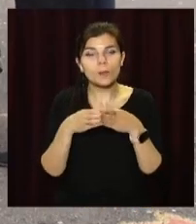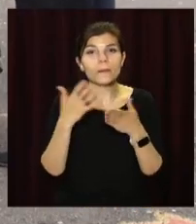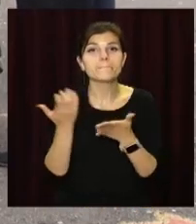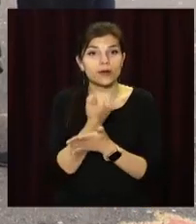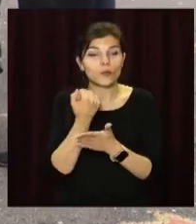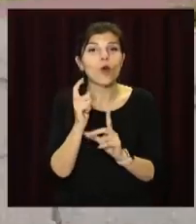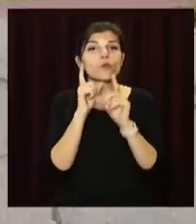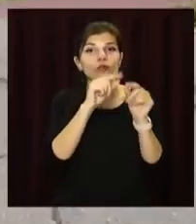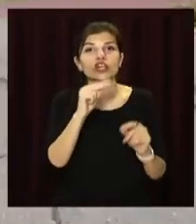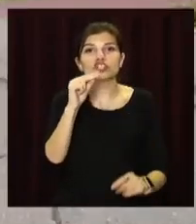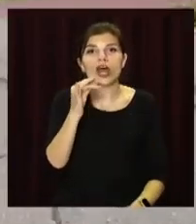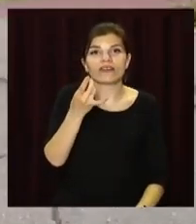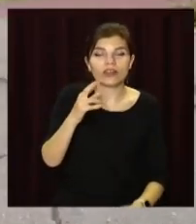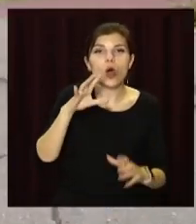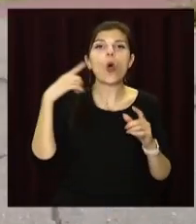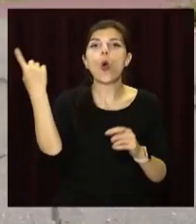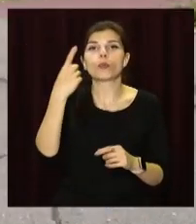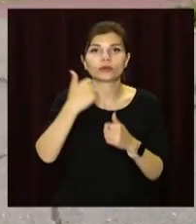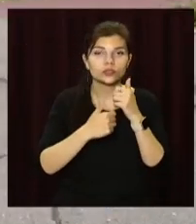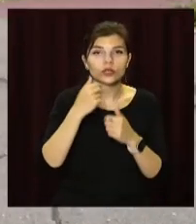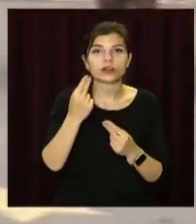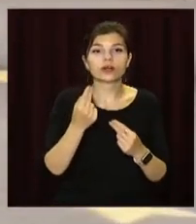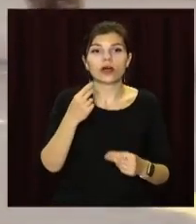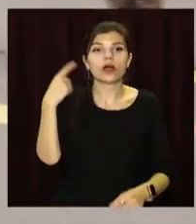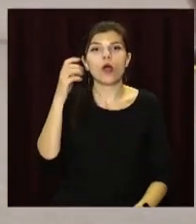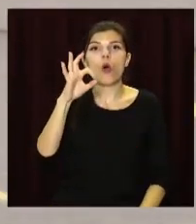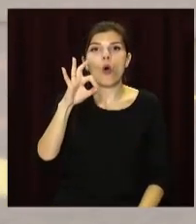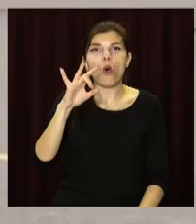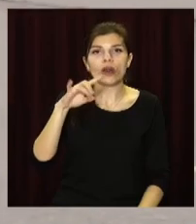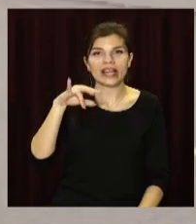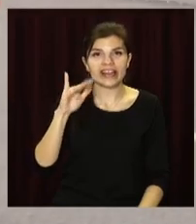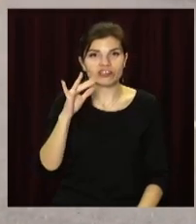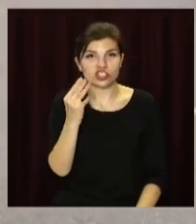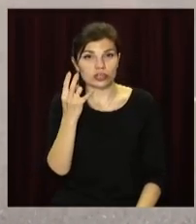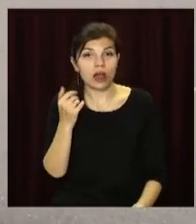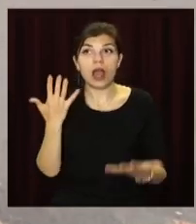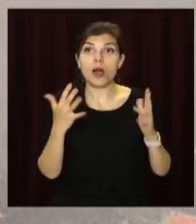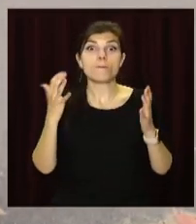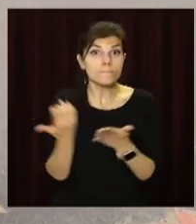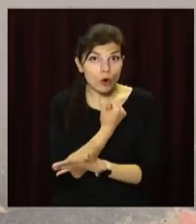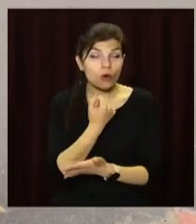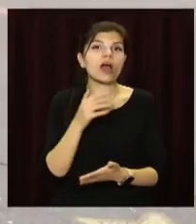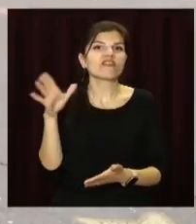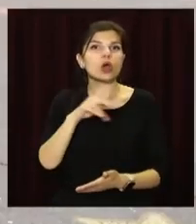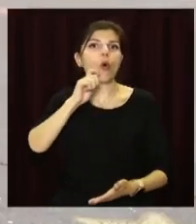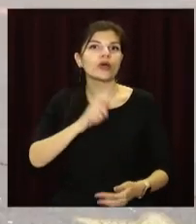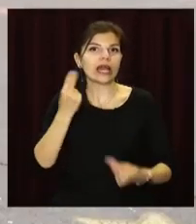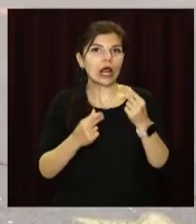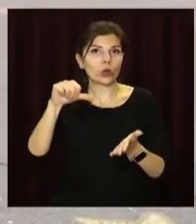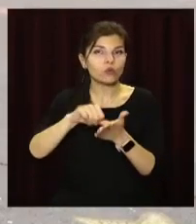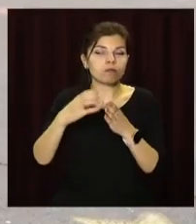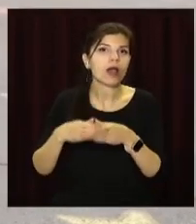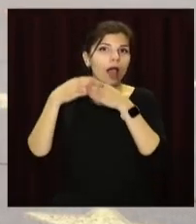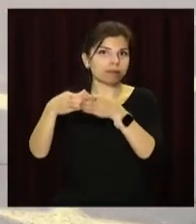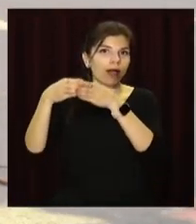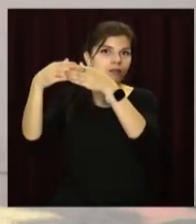Команда-переможниця поїде в червні на обласні змагання гри Джура на Орлівщину. А вже звідти, якщо пощастить, на всеукраїнські. Галина